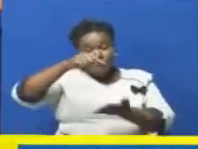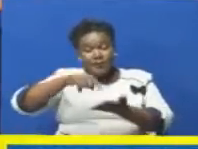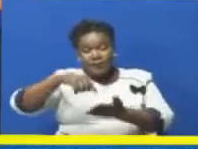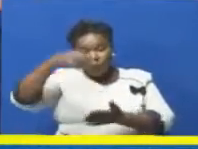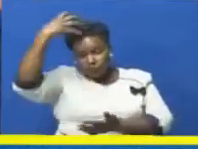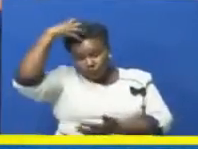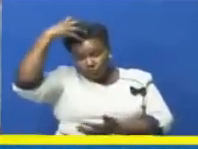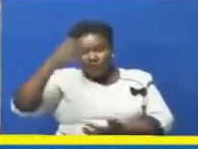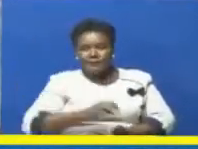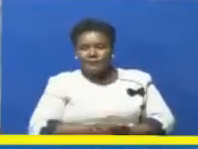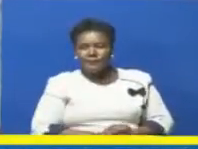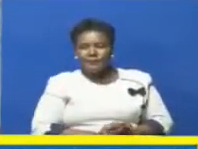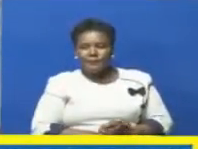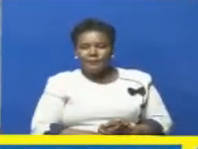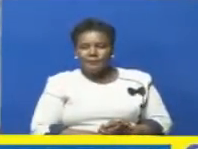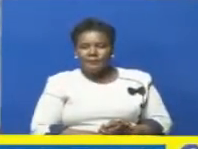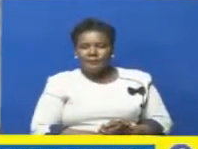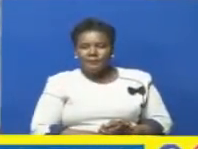nchini Ufaransa.